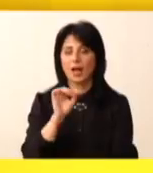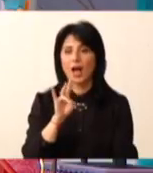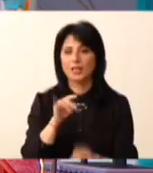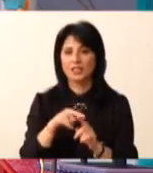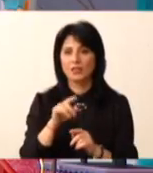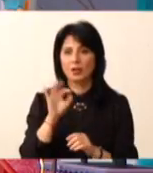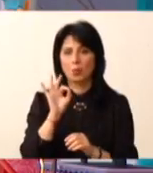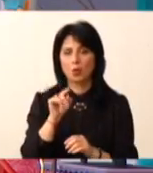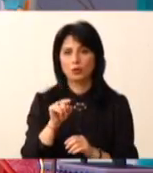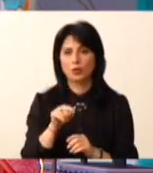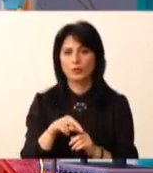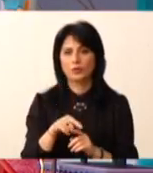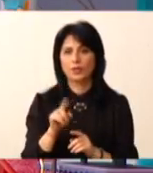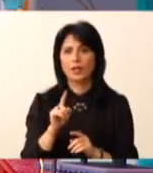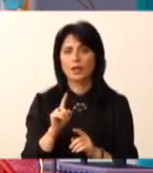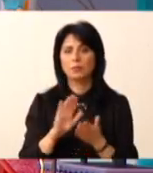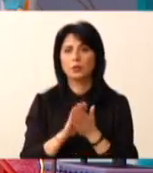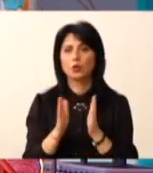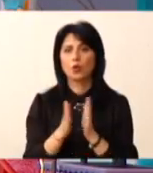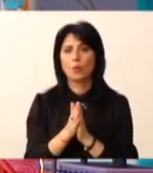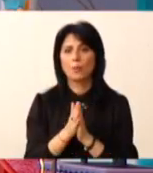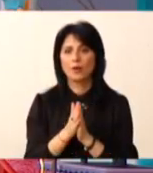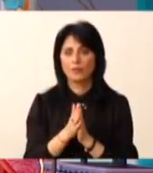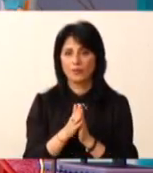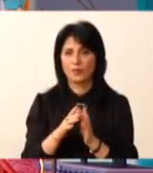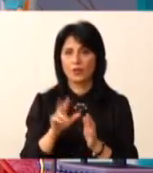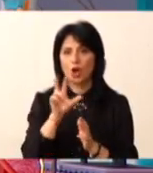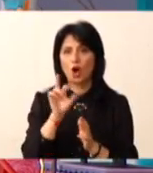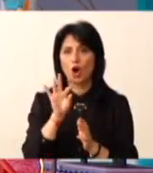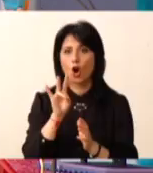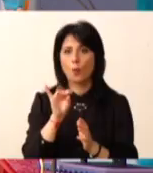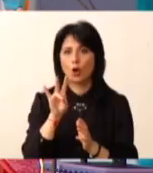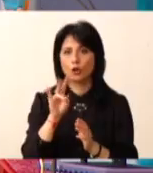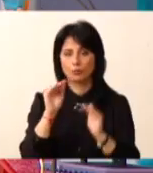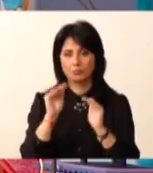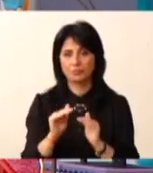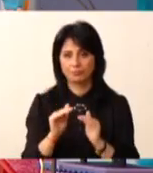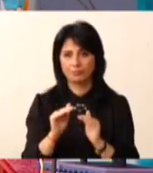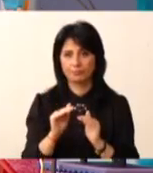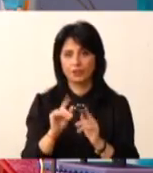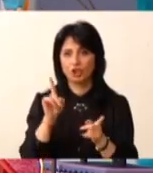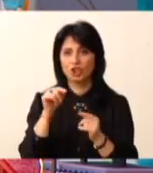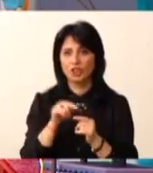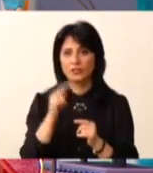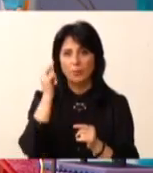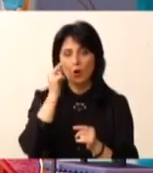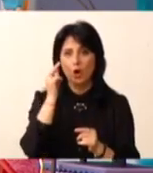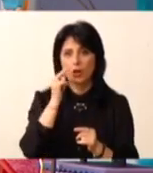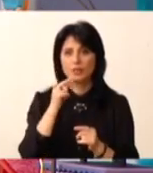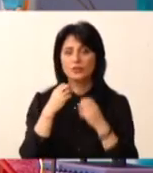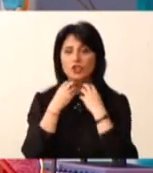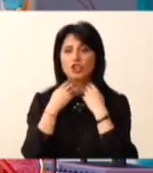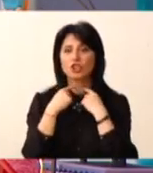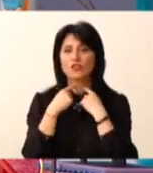დაკავშირებით. ესე იგი, ამ შემთხვევაში რა მდგომარეობა გვაქვს? თიროტროპული ჰორმონი არის დაქვეითებული. შესაბამისად, მოიაზრება, რომ